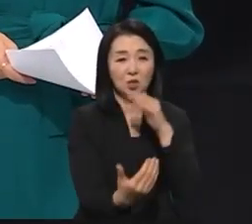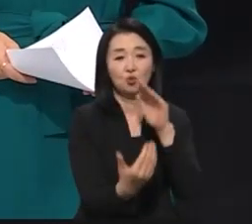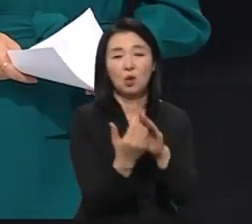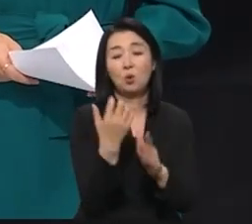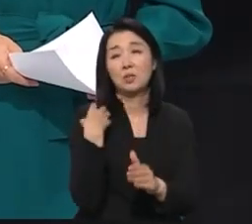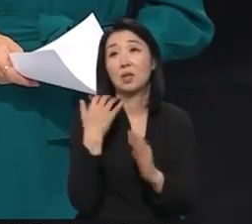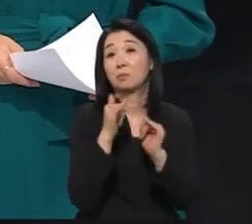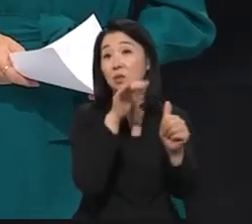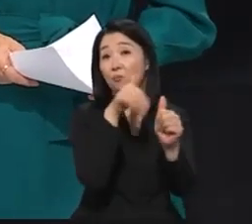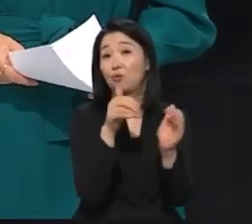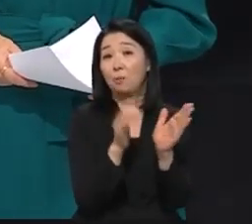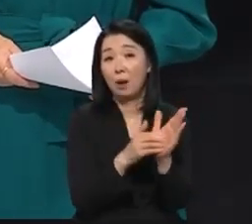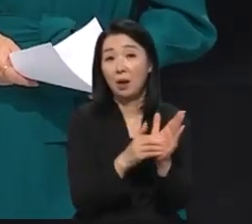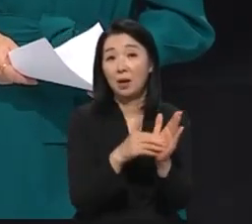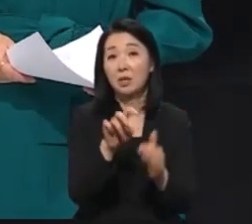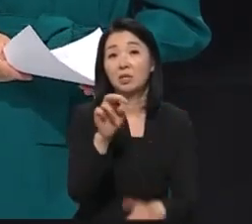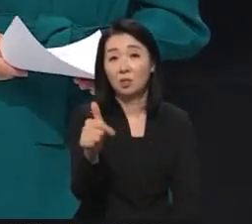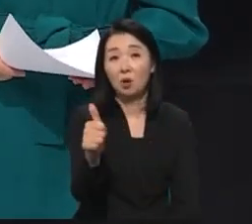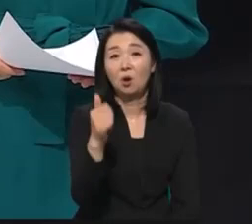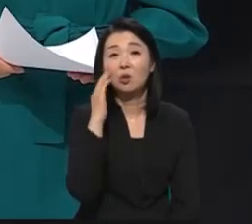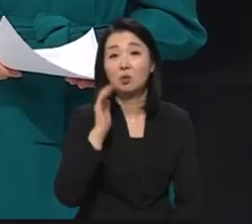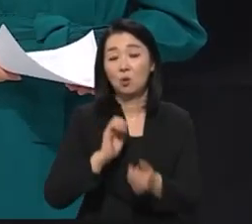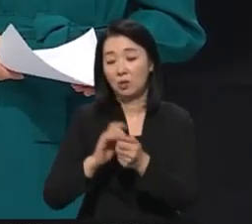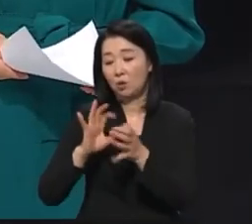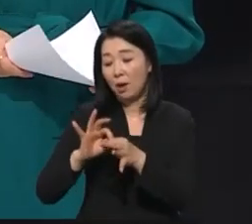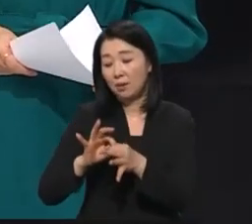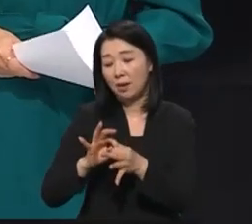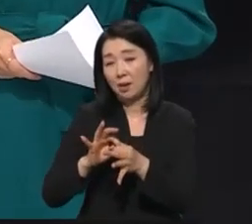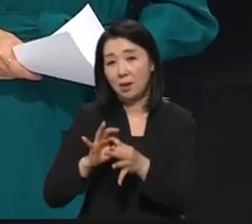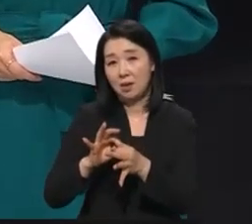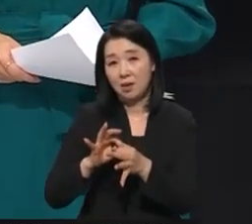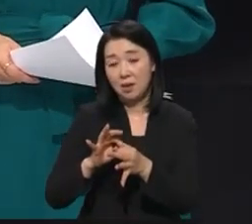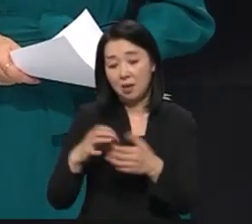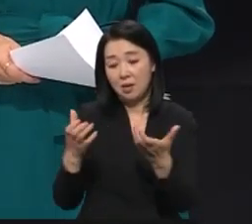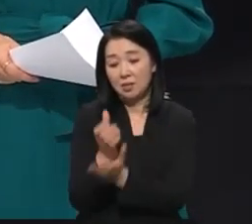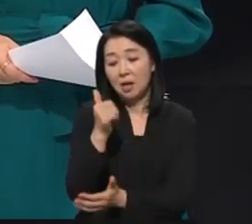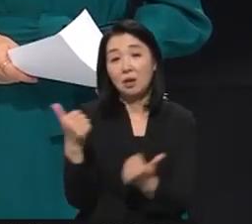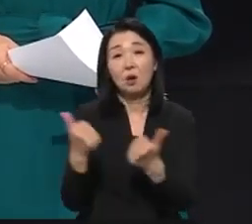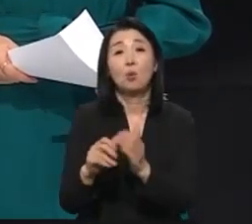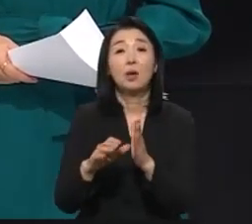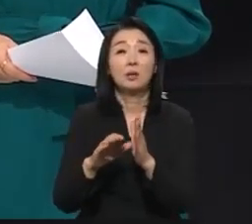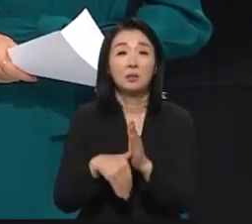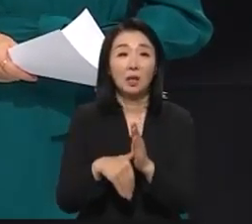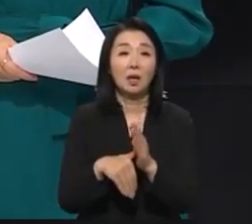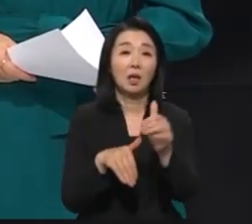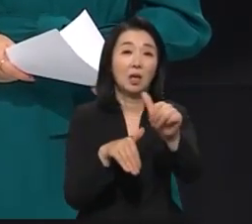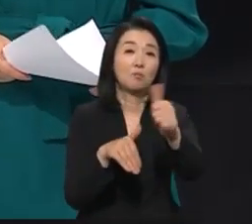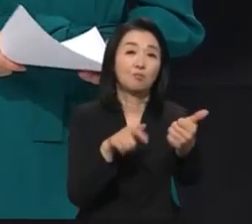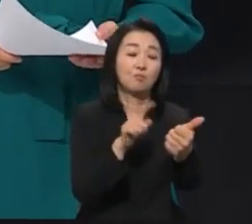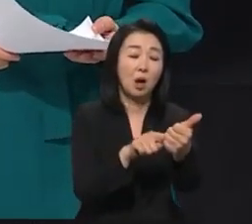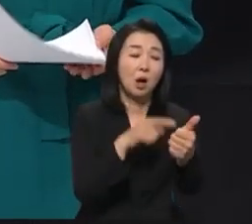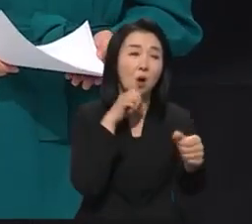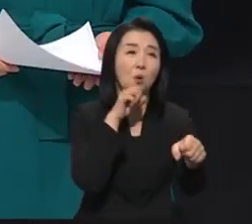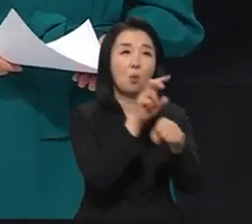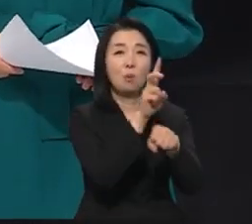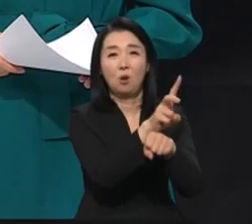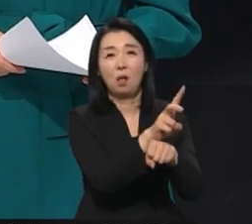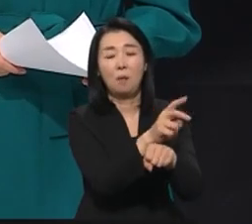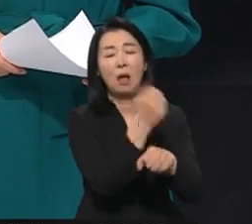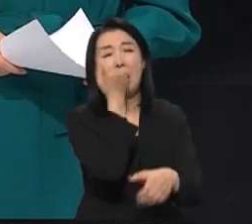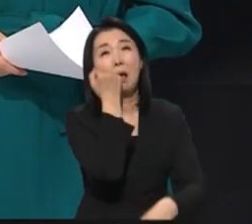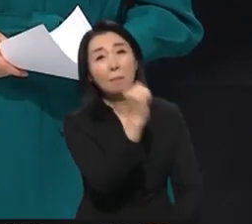건데요 검찰은 사전실장이 청와대 관계 장관회의에서고 2대준 씨의 자진 월북을 속단하고